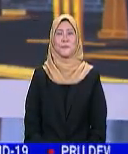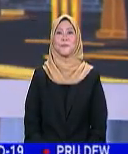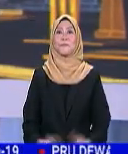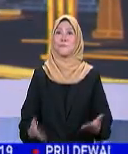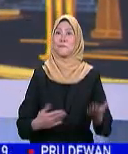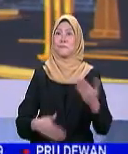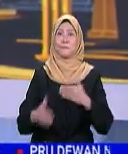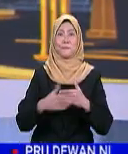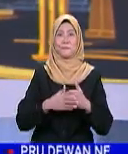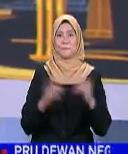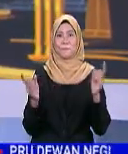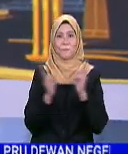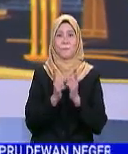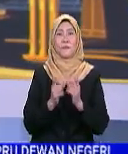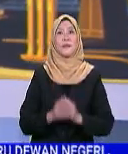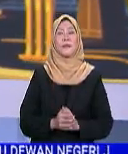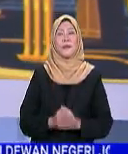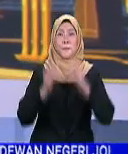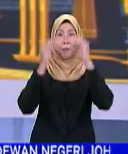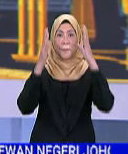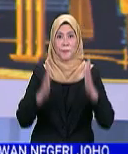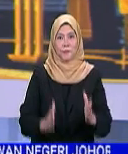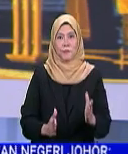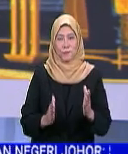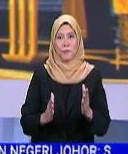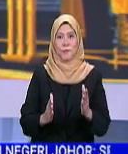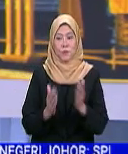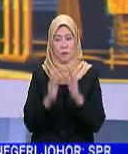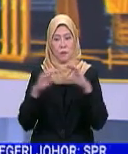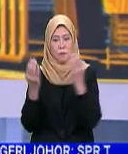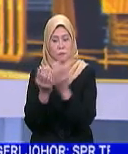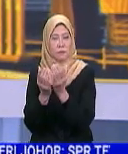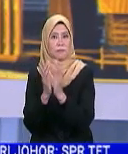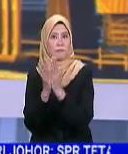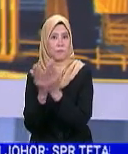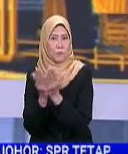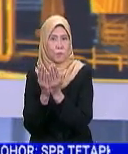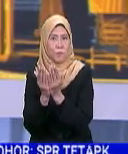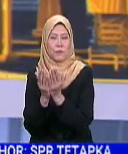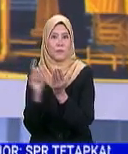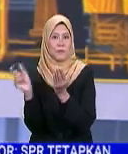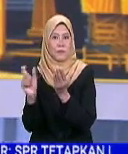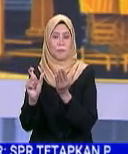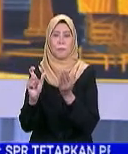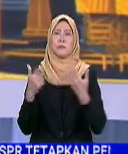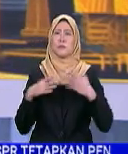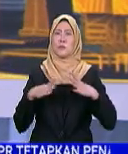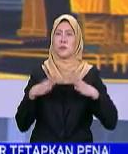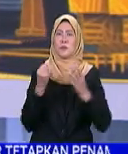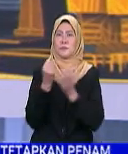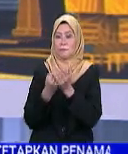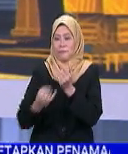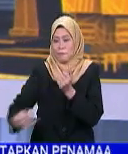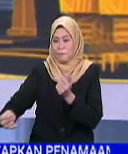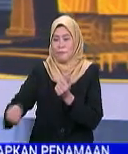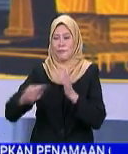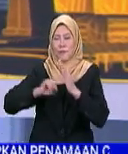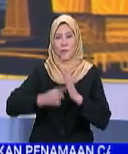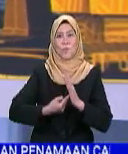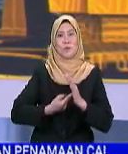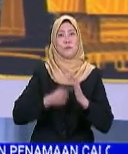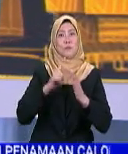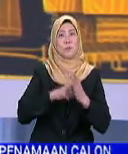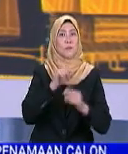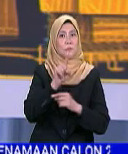bersua kembali. Guru kelas Al-Quran dan Fardu Ain Kafa menikmati kemudahan cuti bersalin berelaun bermula Januari tahun